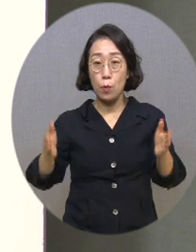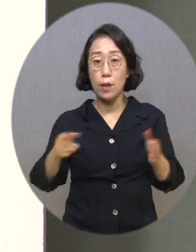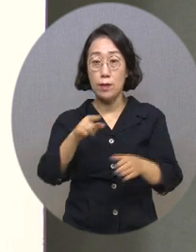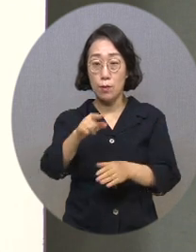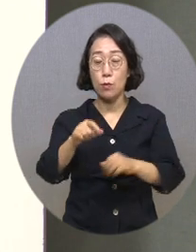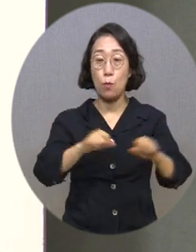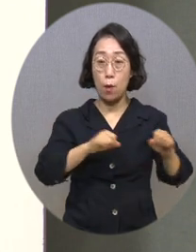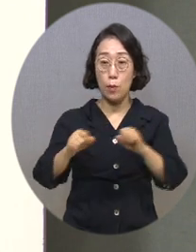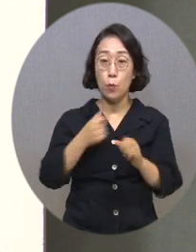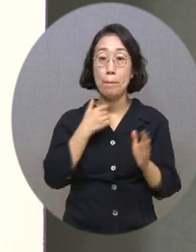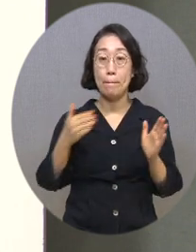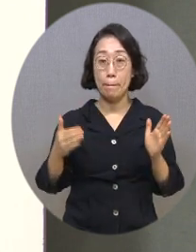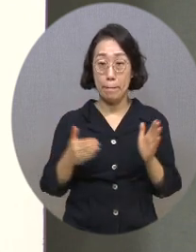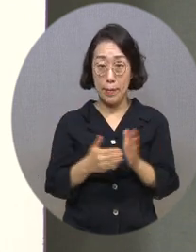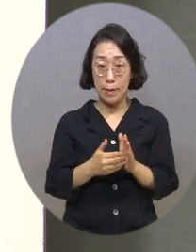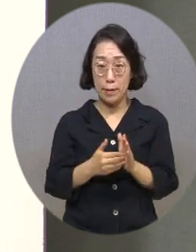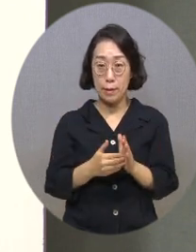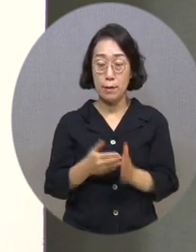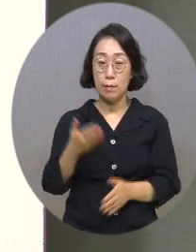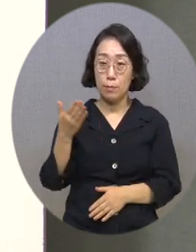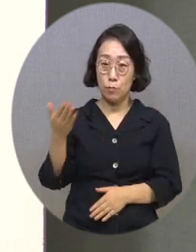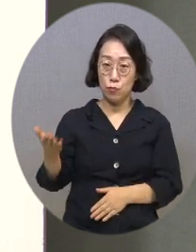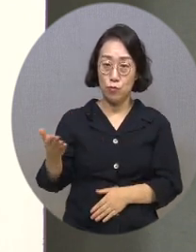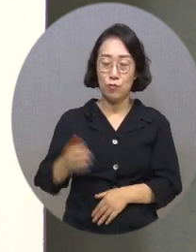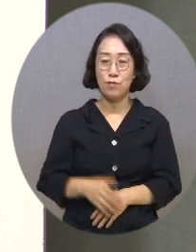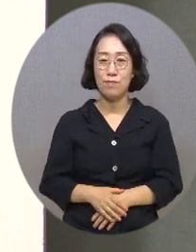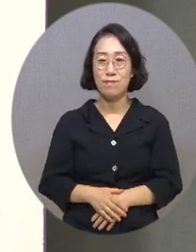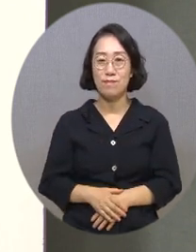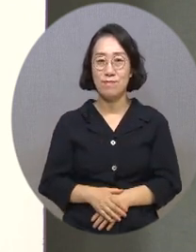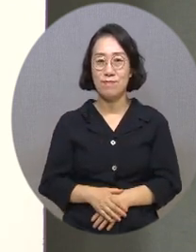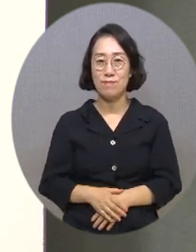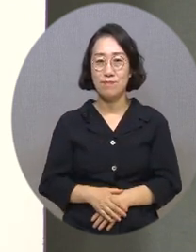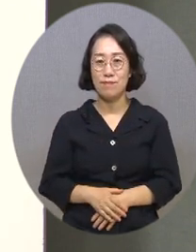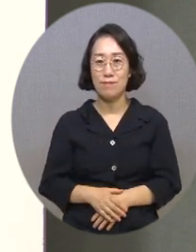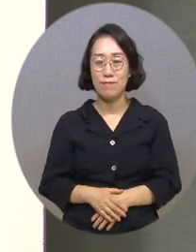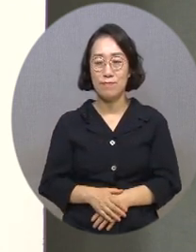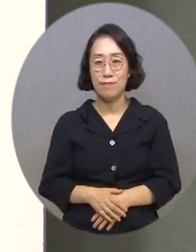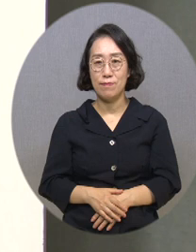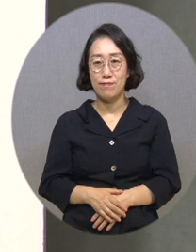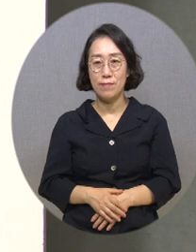작업을 해온 당사자가 드디어 사단법인